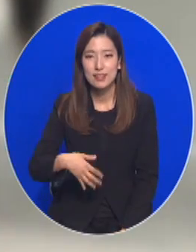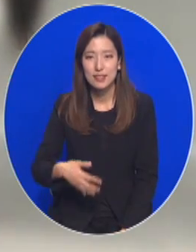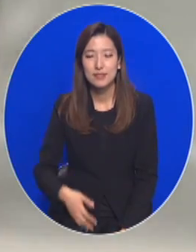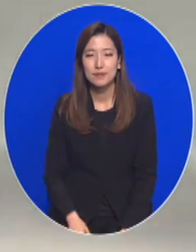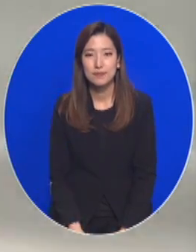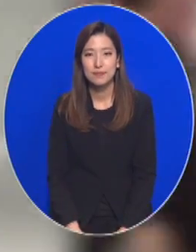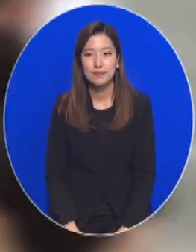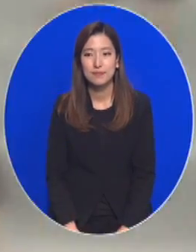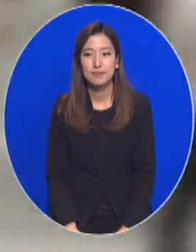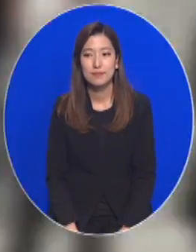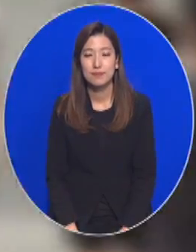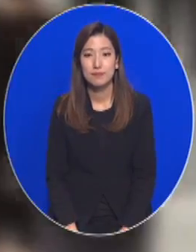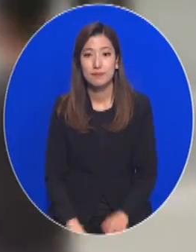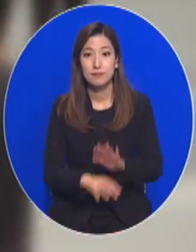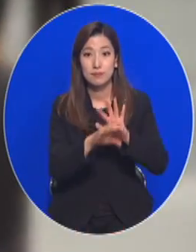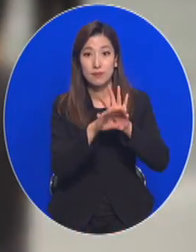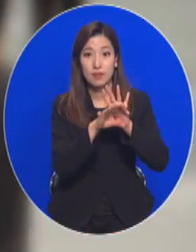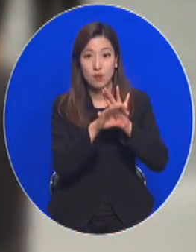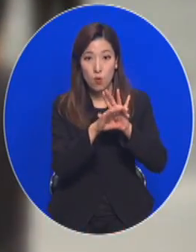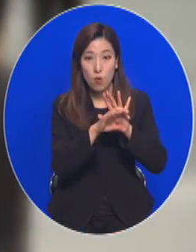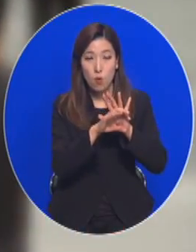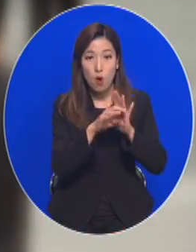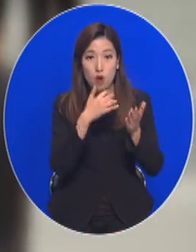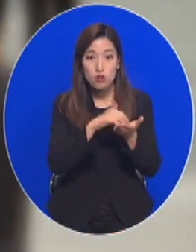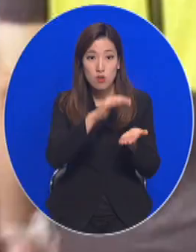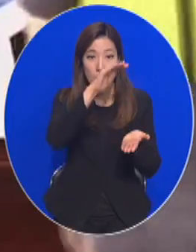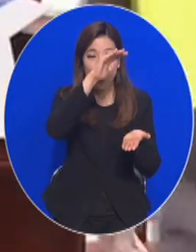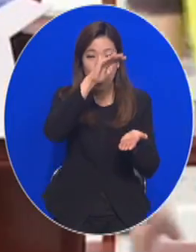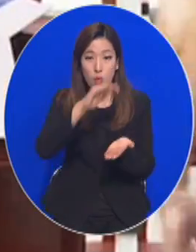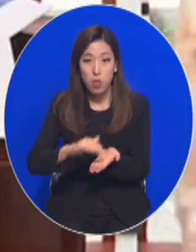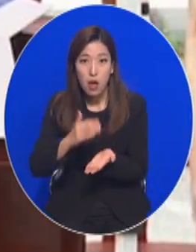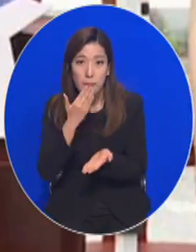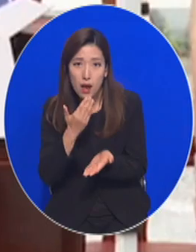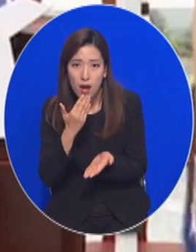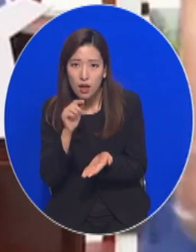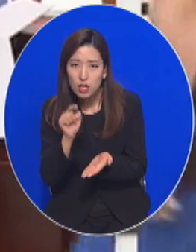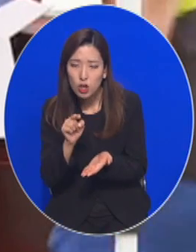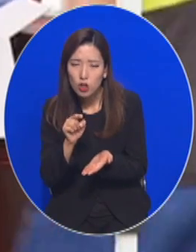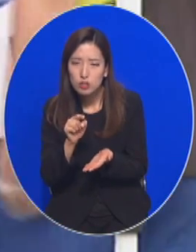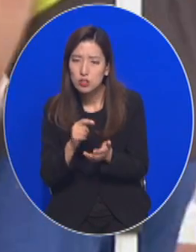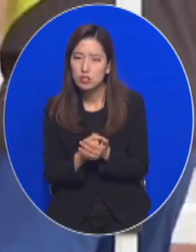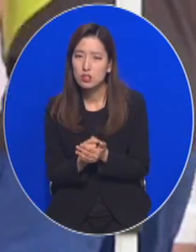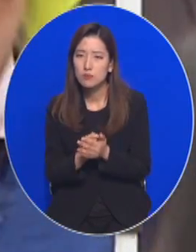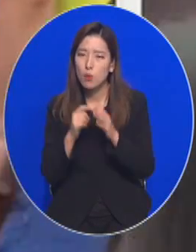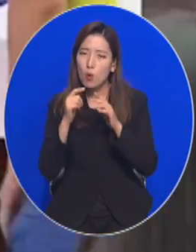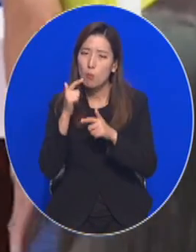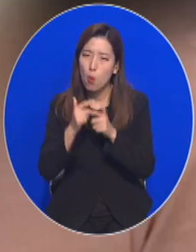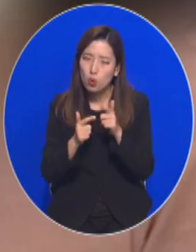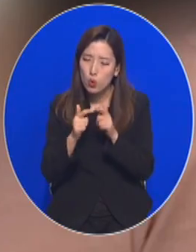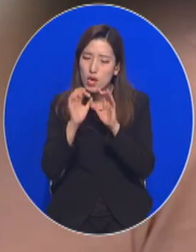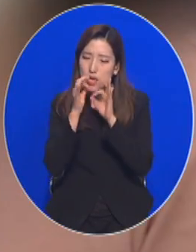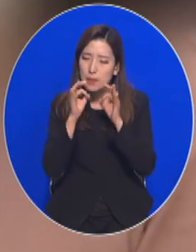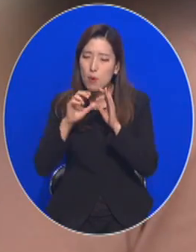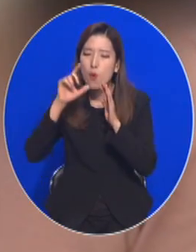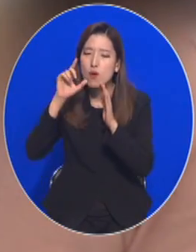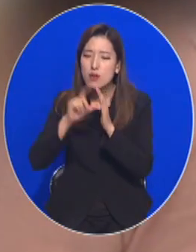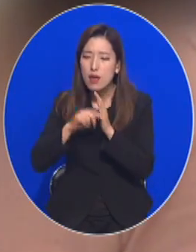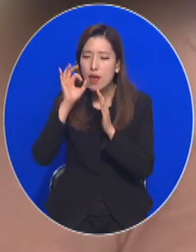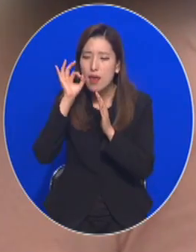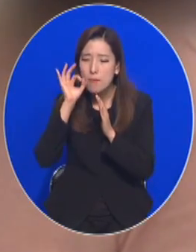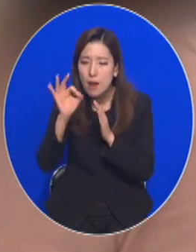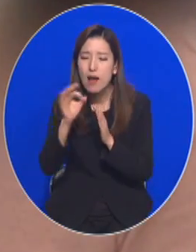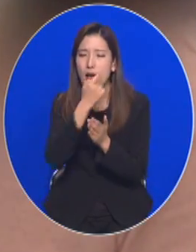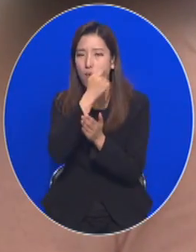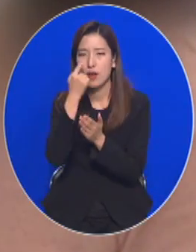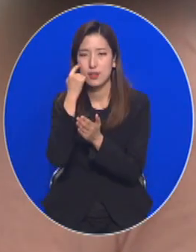확진 자취가 확연히 감소세로 돌아설 지는 주 후반 0시 기준 할 생 동향을 봐야 파악할 수 있다고